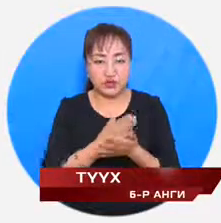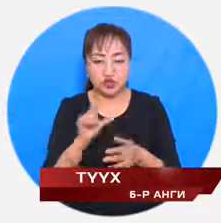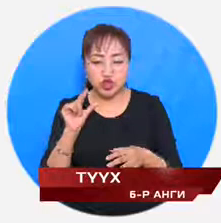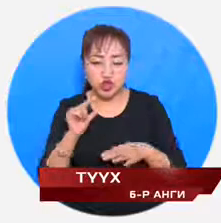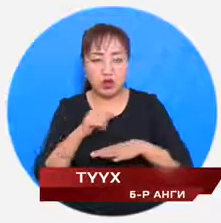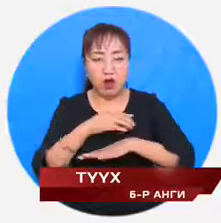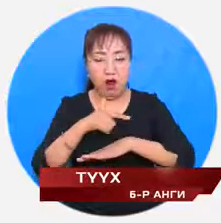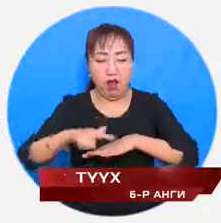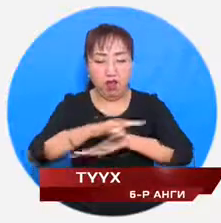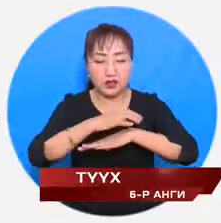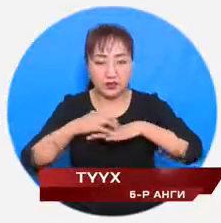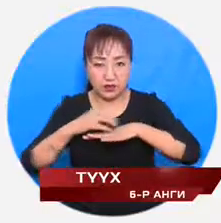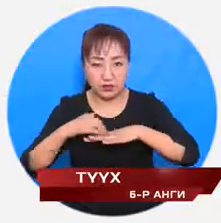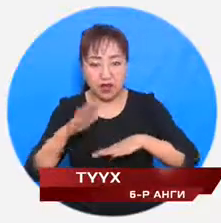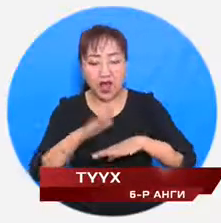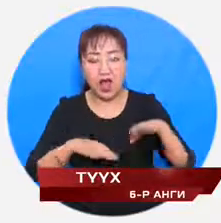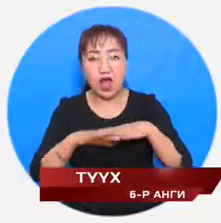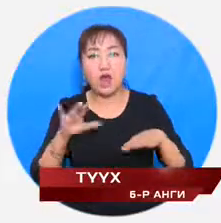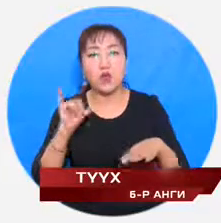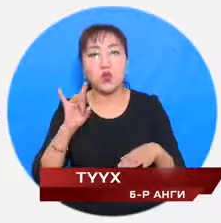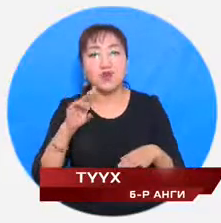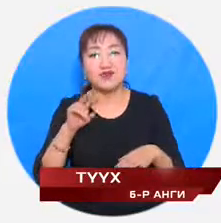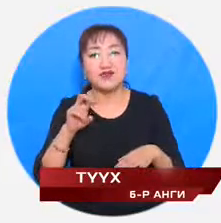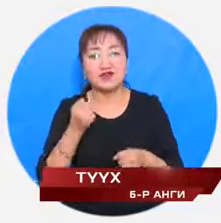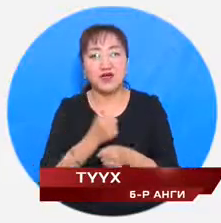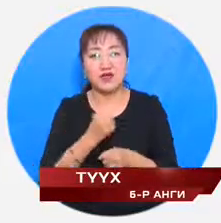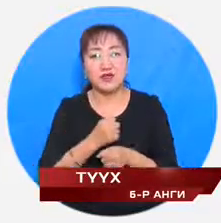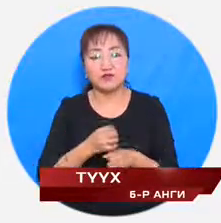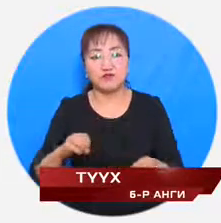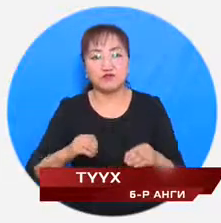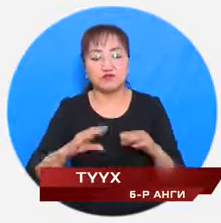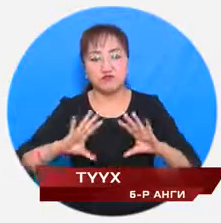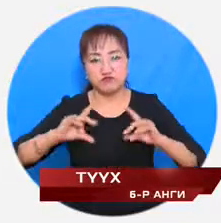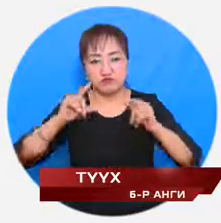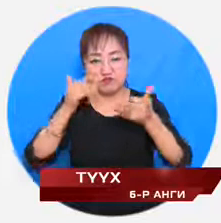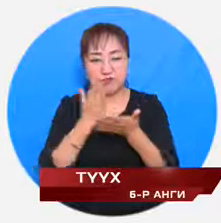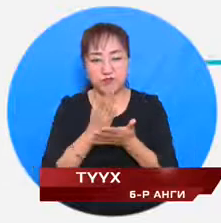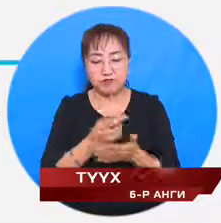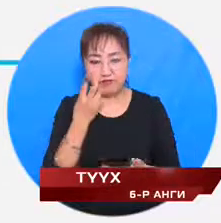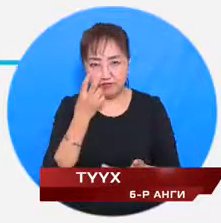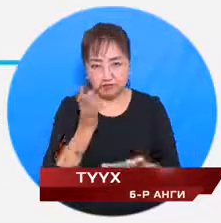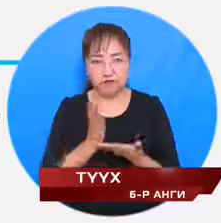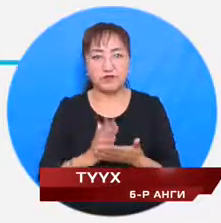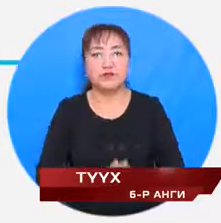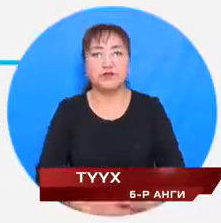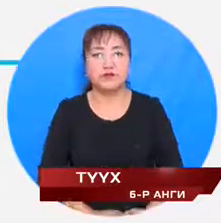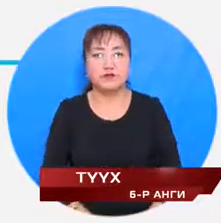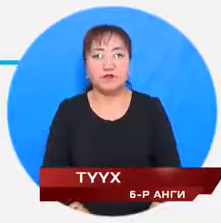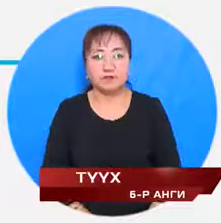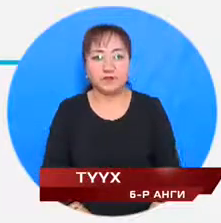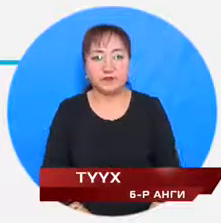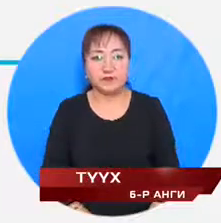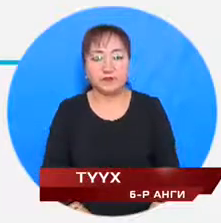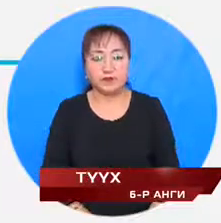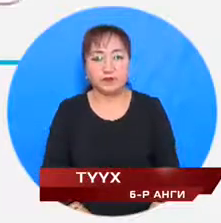мөн гар урлагийн аж ахуйн салбар бол хөгжиж ирсэн байдгийг бас саяны бичлэгээс та бүхэн харсан гэж бодсон бодож байна.